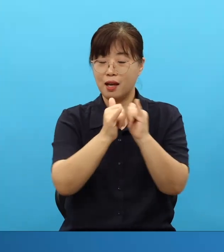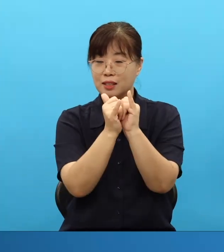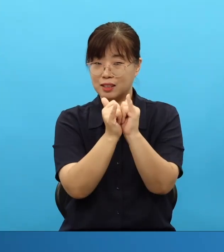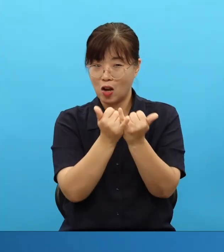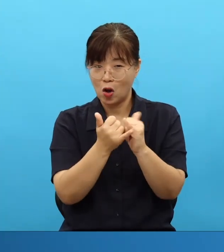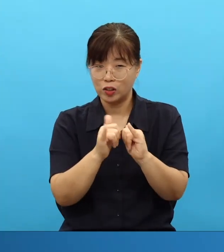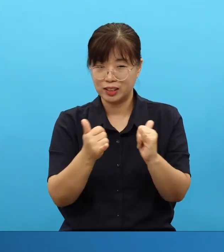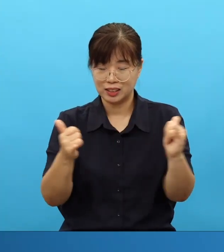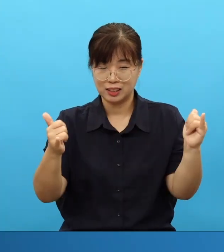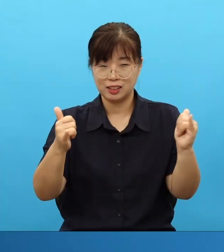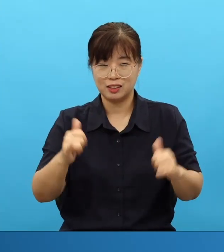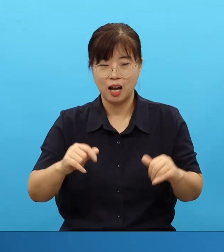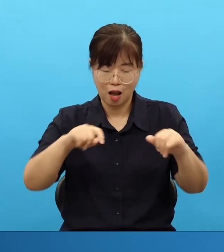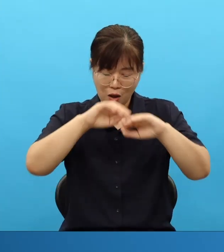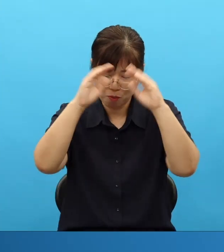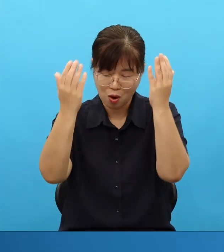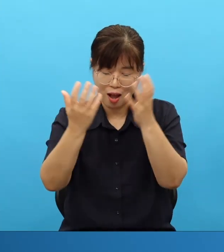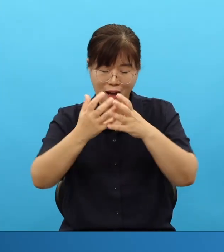백성